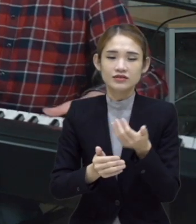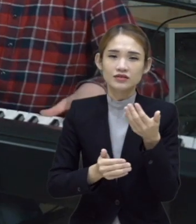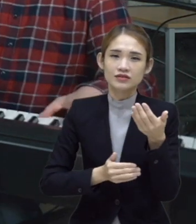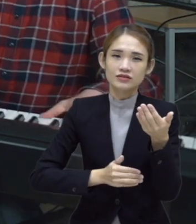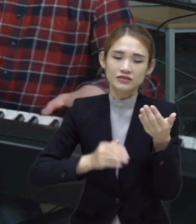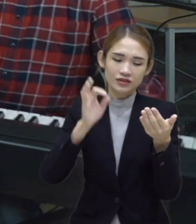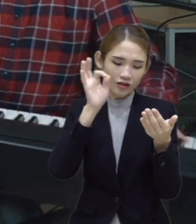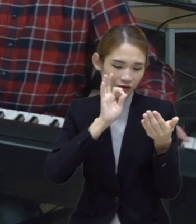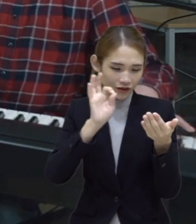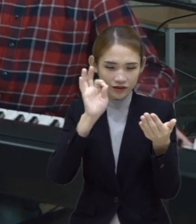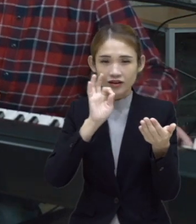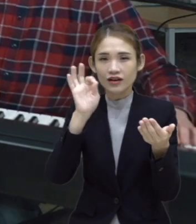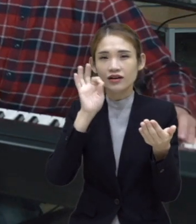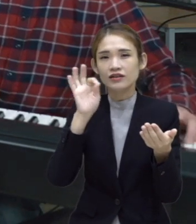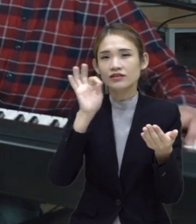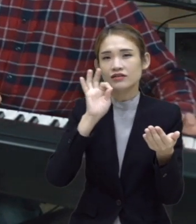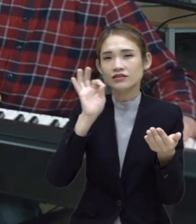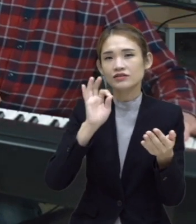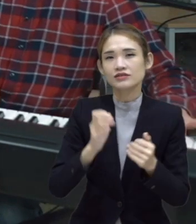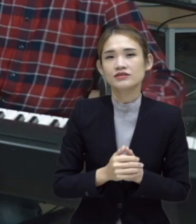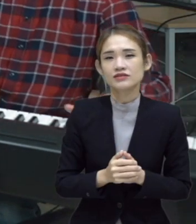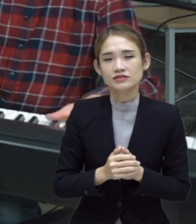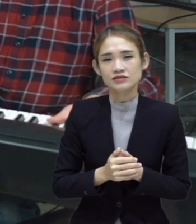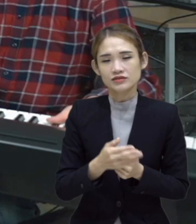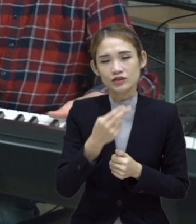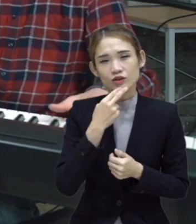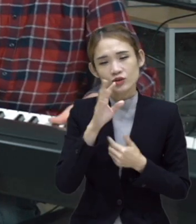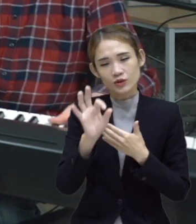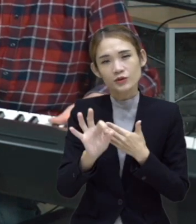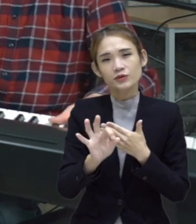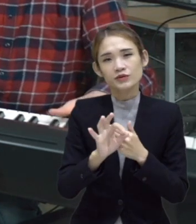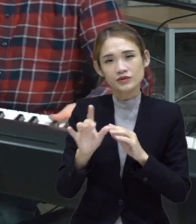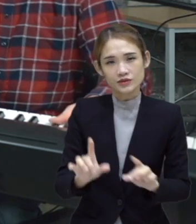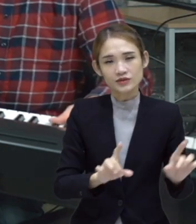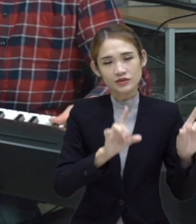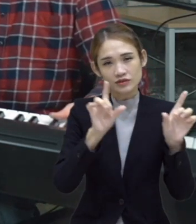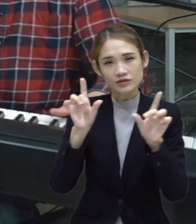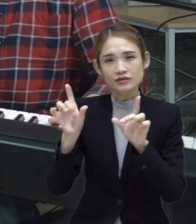너를 찾으려 해. 너 없이 살아도